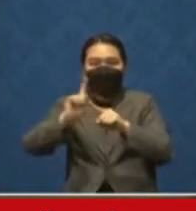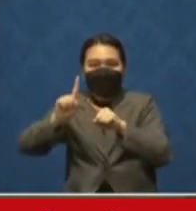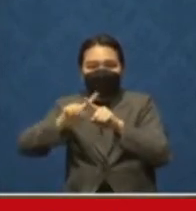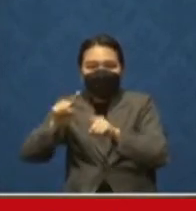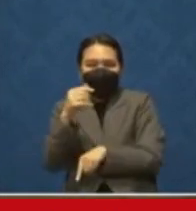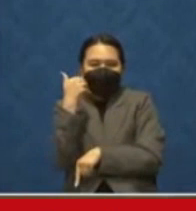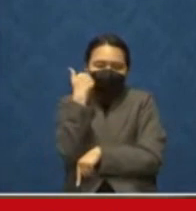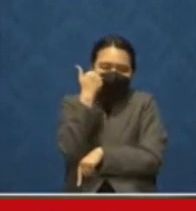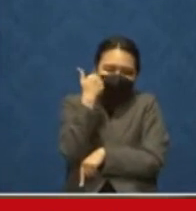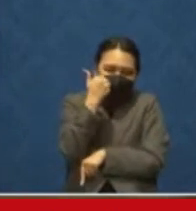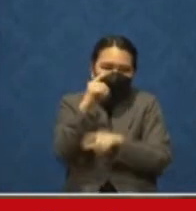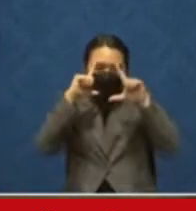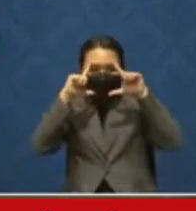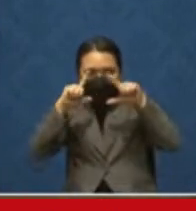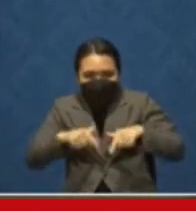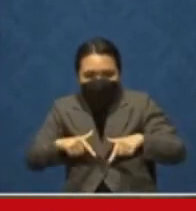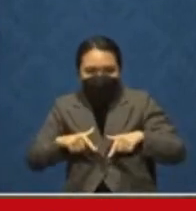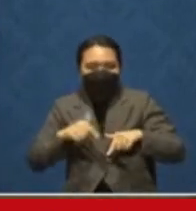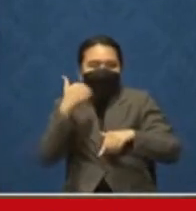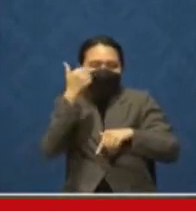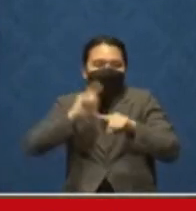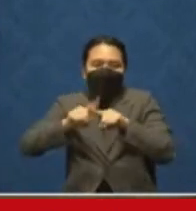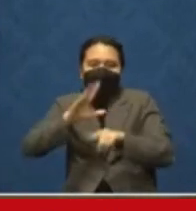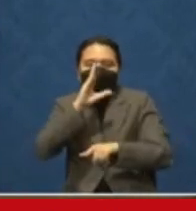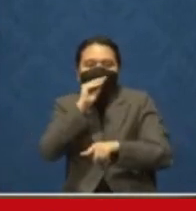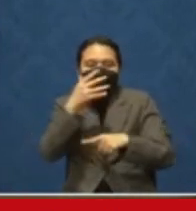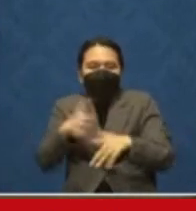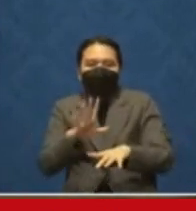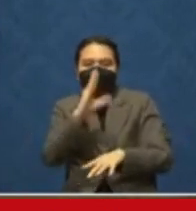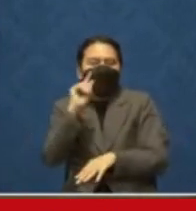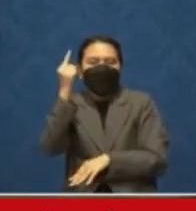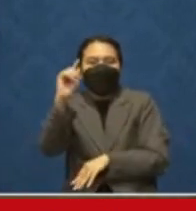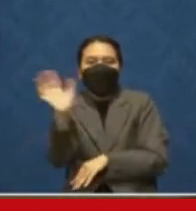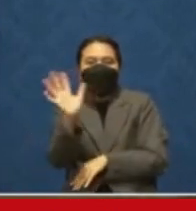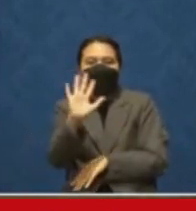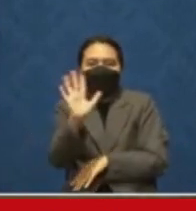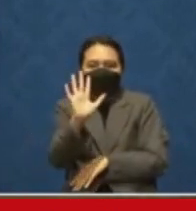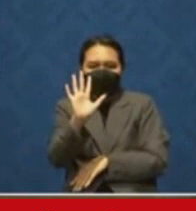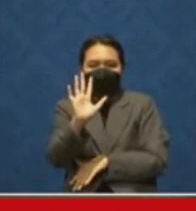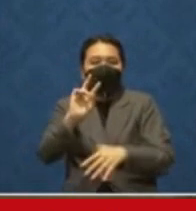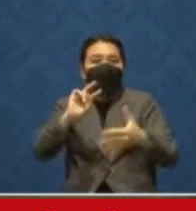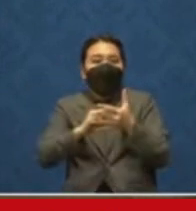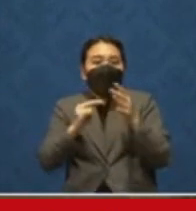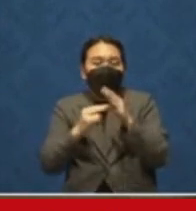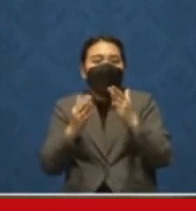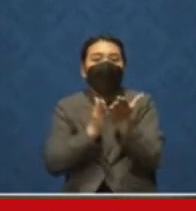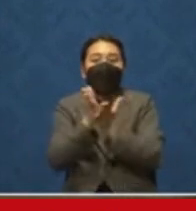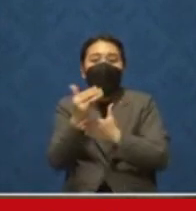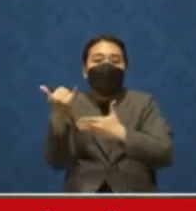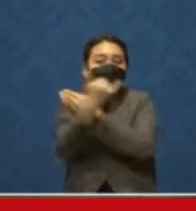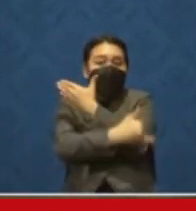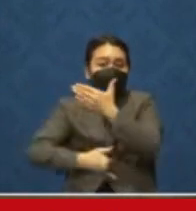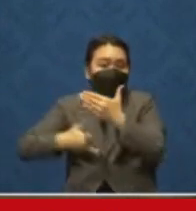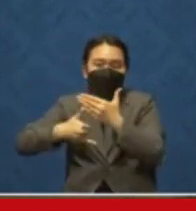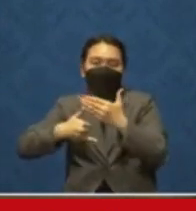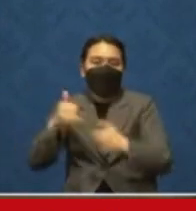นี้คุณมาสร้างเพิ่มเติมอีกเอานะครับได้กระดานกำลังครับเรื่องการต่างประเทศนี่เรื่องอับอายขายหน้าเรื่อง